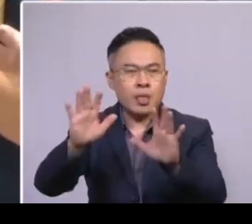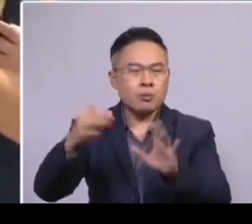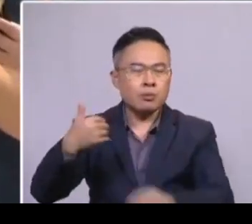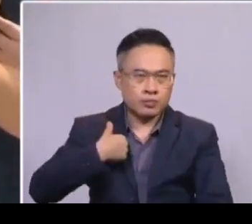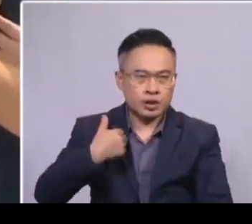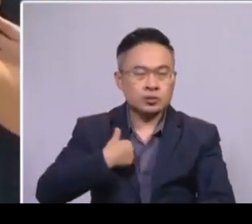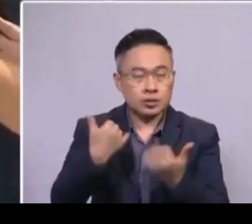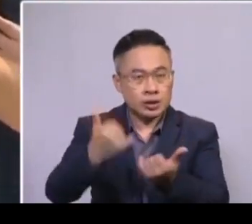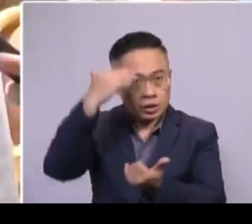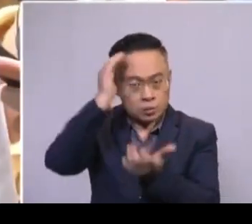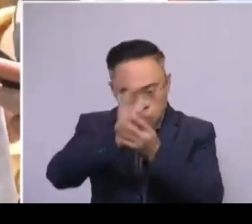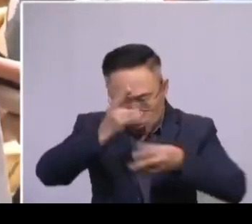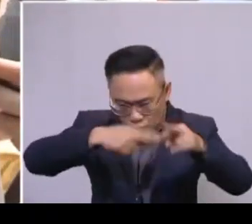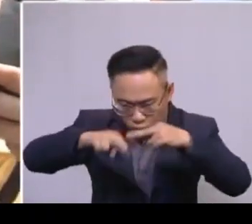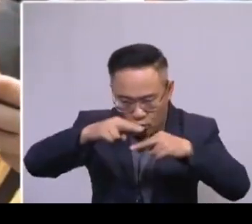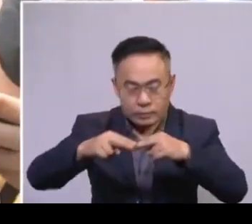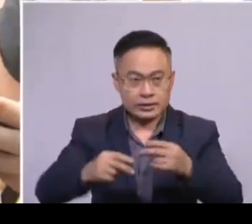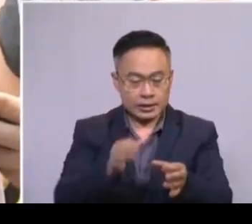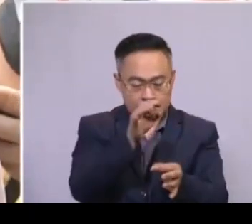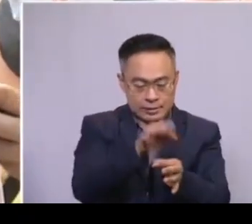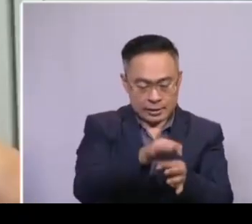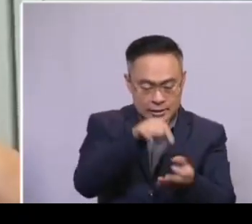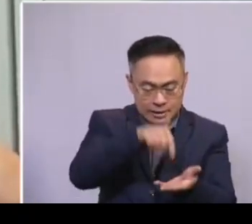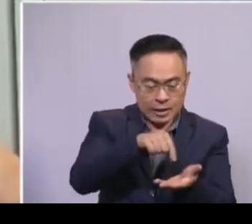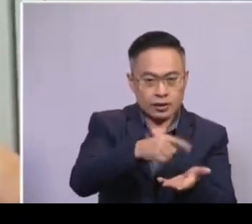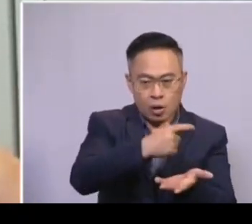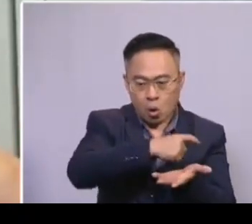ด้วยนะคะฟังเสียงเพิ่มเติมค่ะ